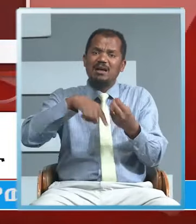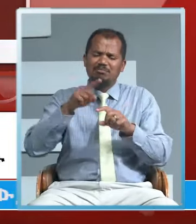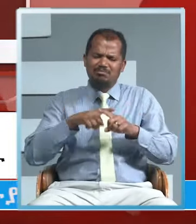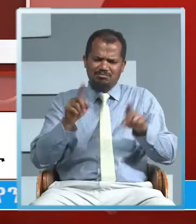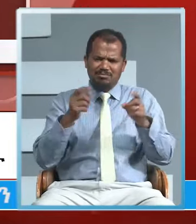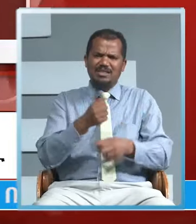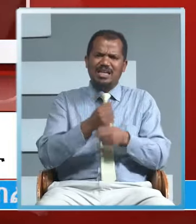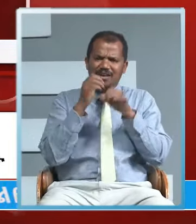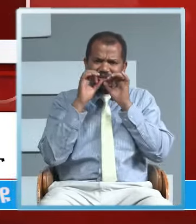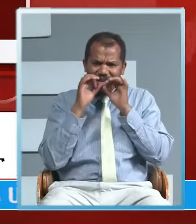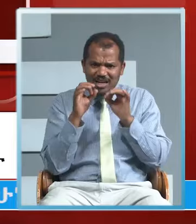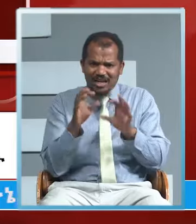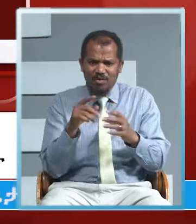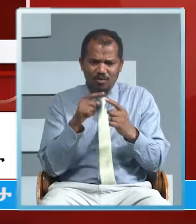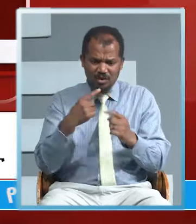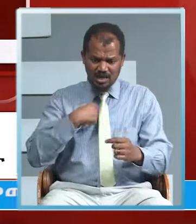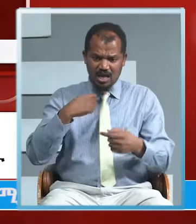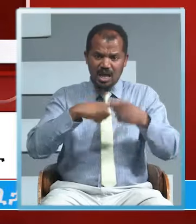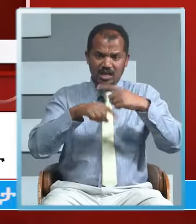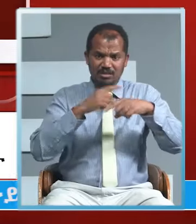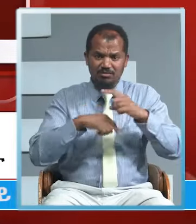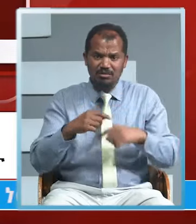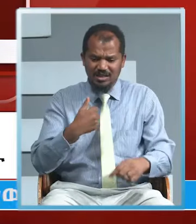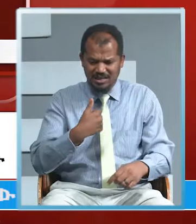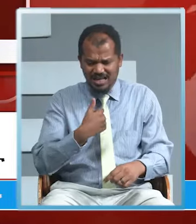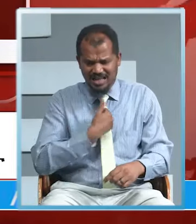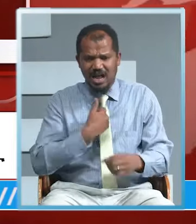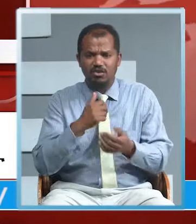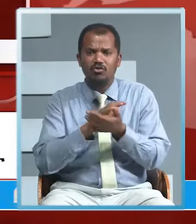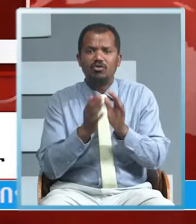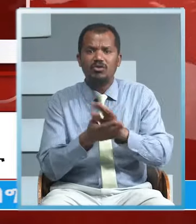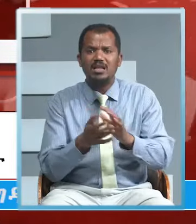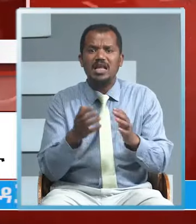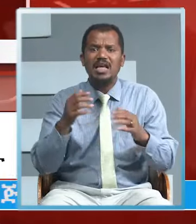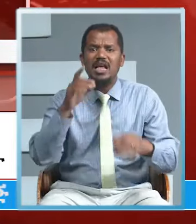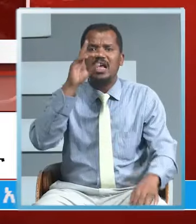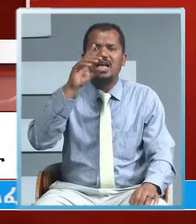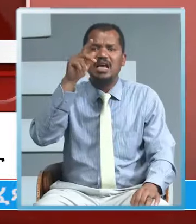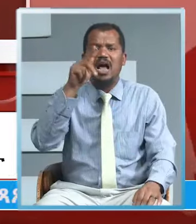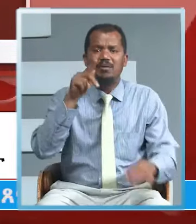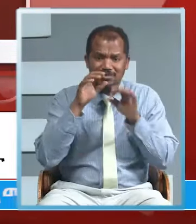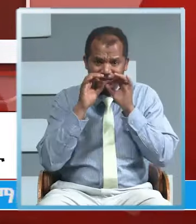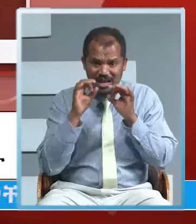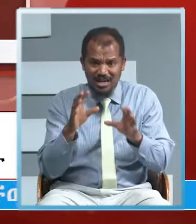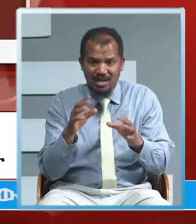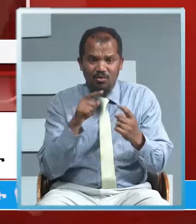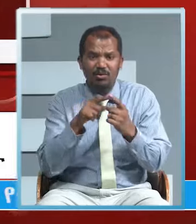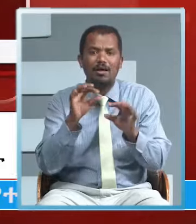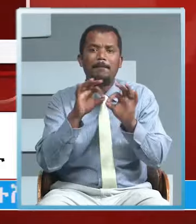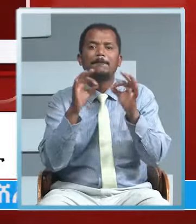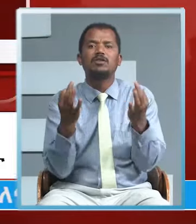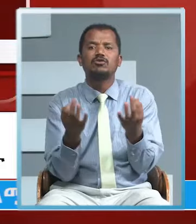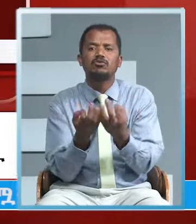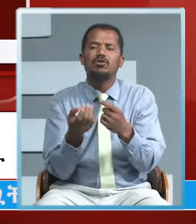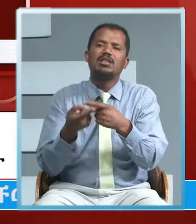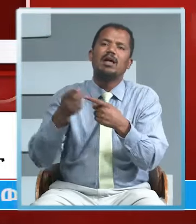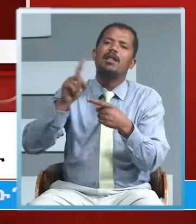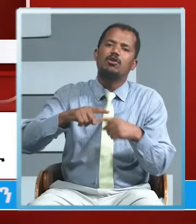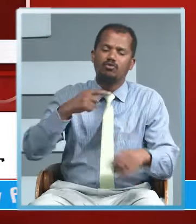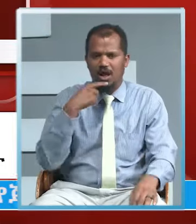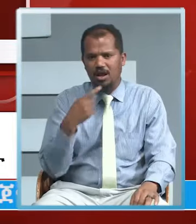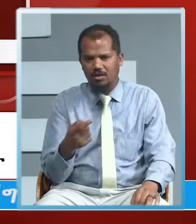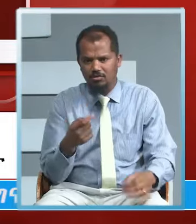የተለየ ድጋፍ ስለሌለው ወደኛ ሲመጡም ያው የራሱ የሆነ ካምፕ ስለሌለ ለተፈናቃይ ወደ የቤተሰቦቻቸው ተመለሱ ነው